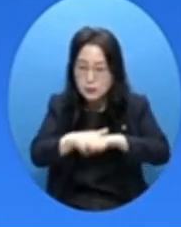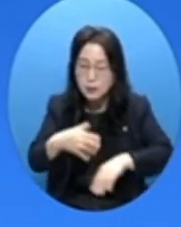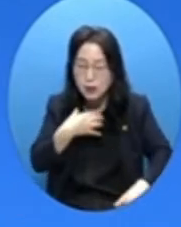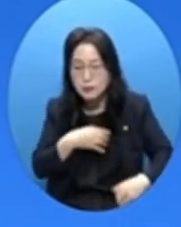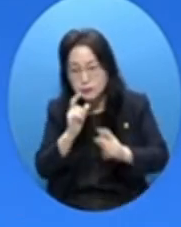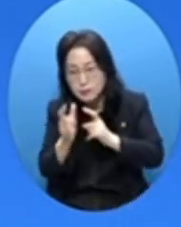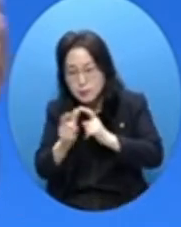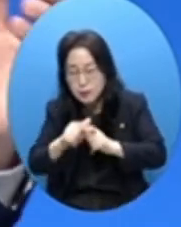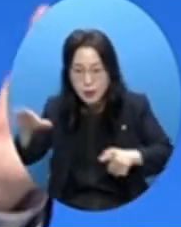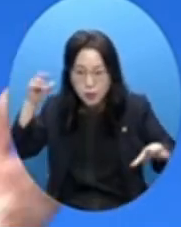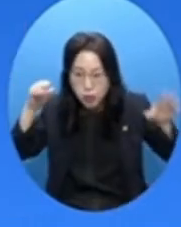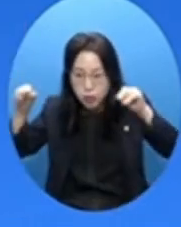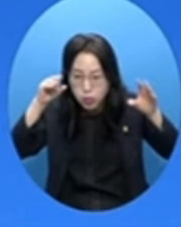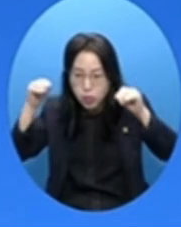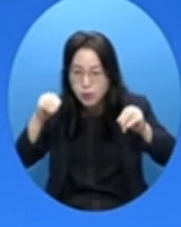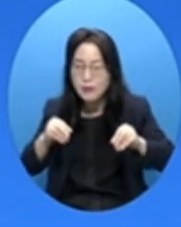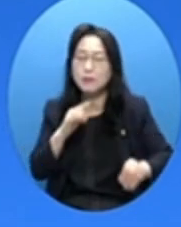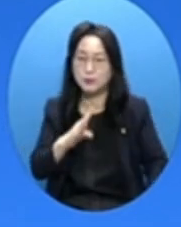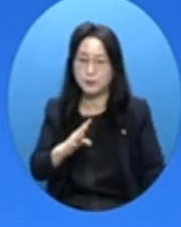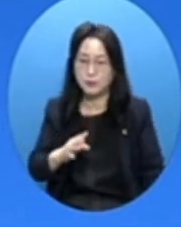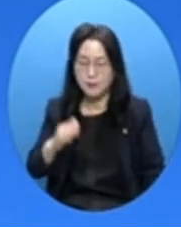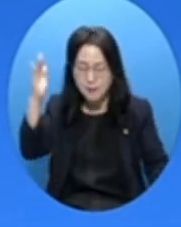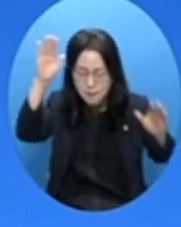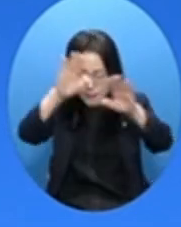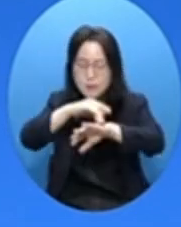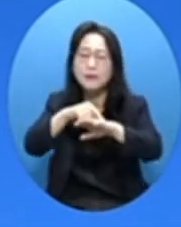어둠의 소식에 마음을 접게 된 것입니다